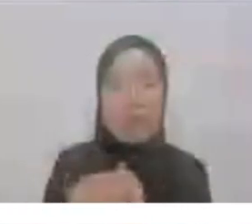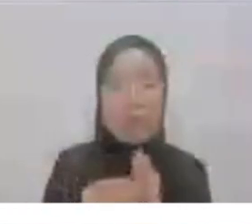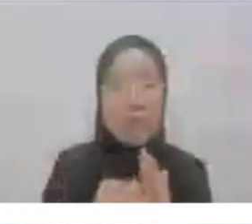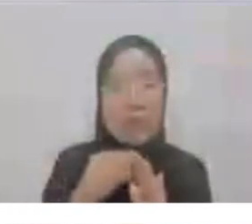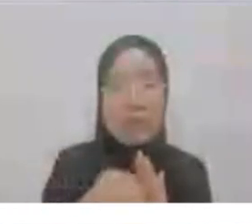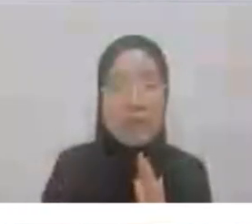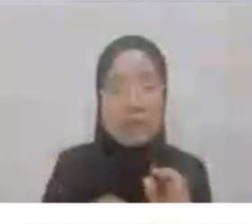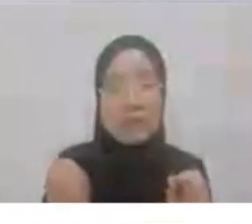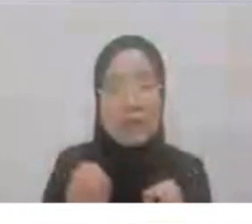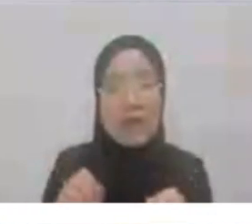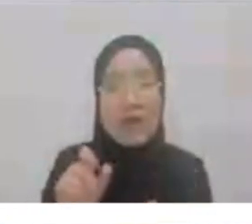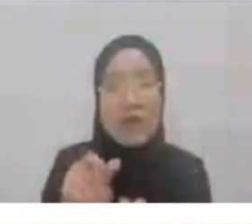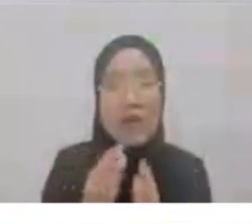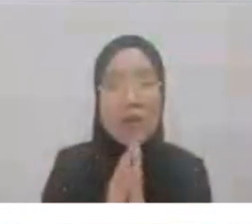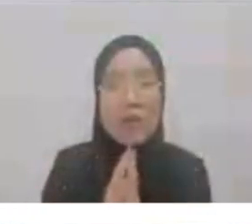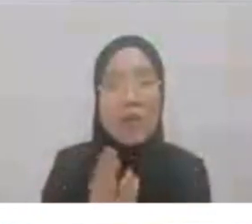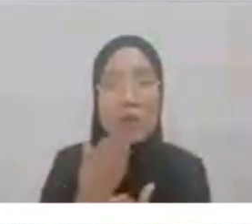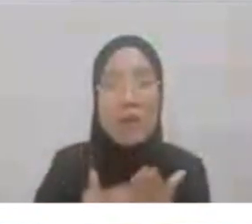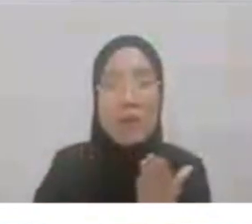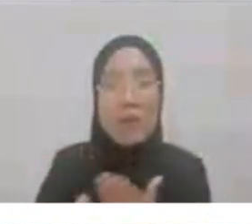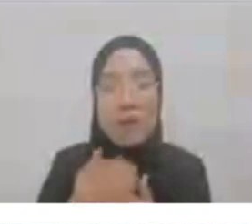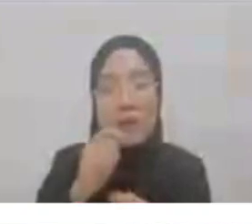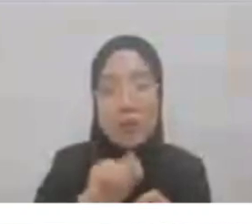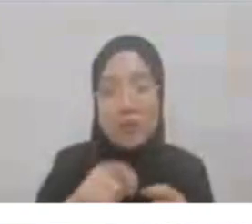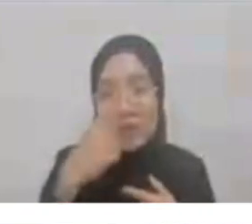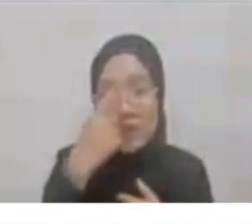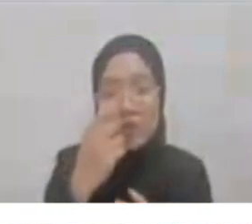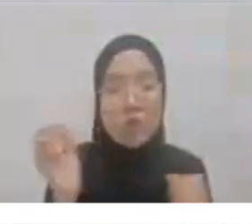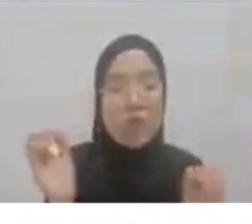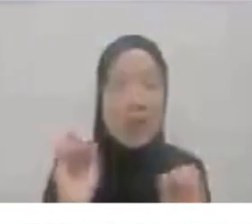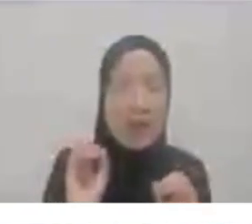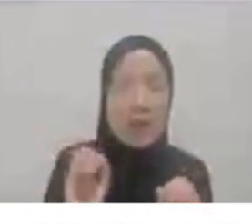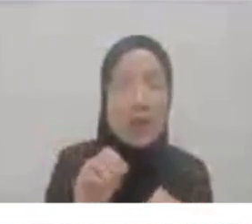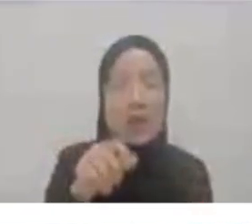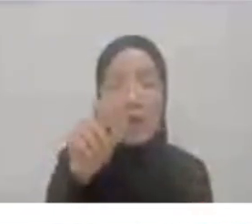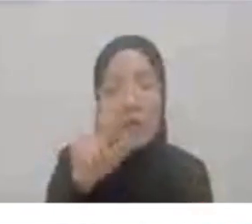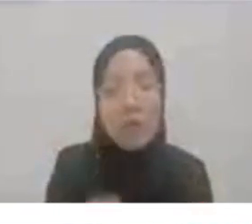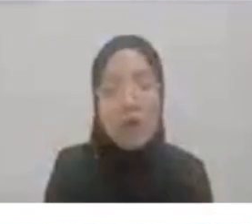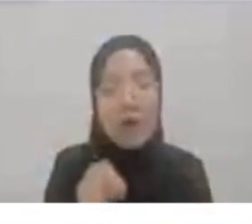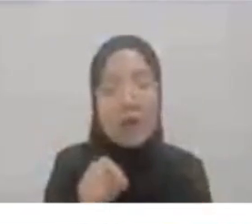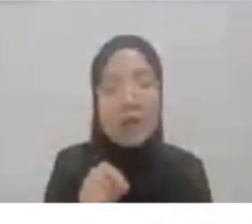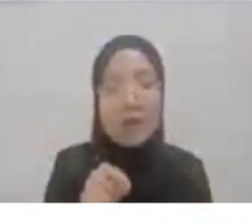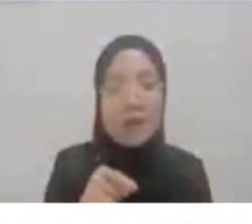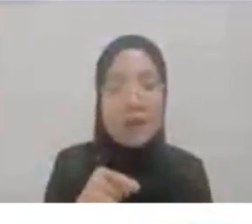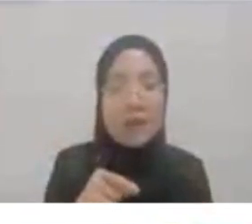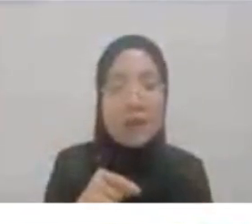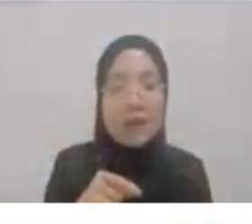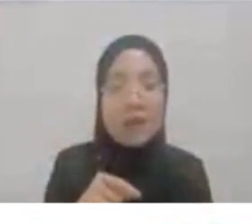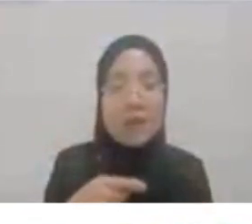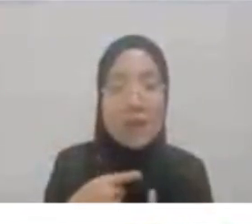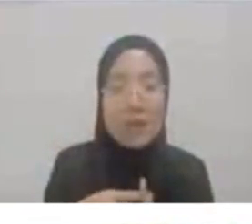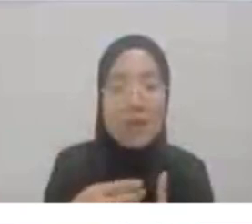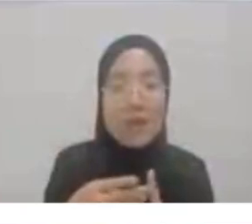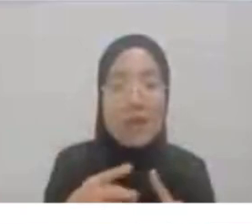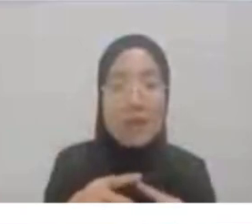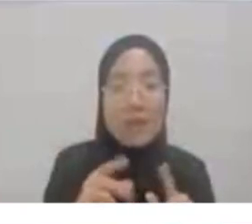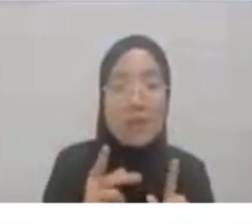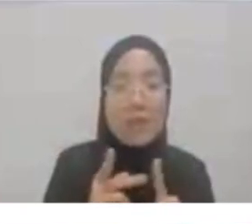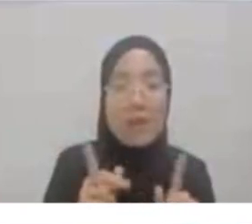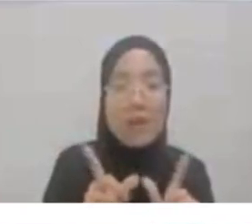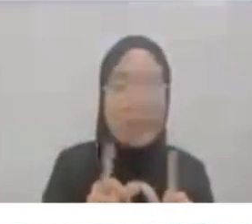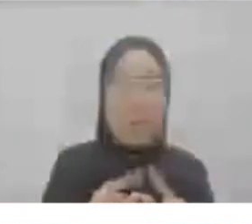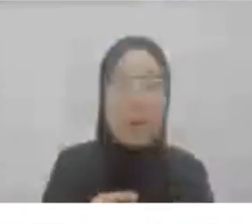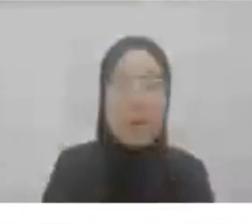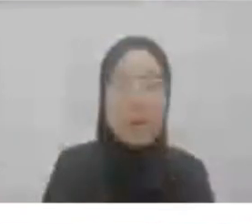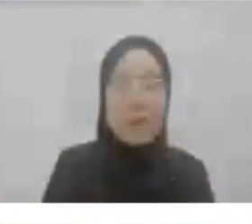juga tidak dapat melampirkan bukti yang meyakinkan mahkamah bahwa pemilih tersebut tah ditambahi bahwa ya yang